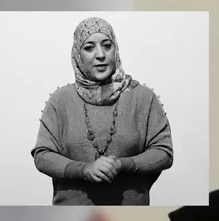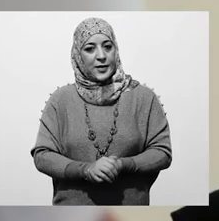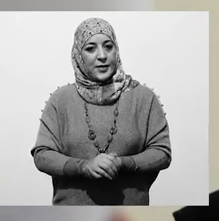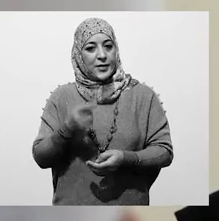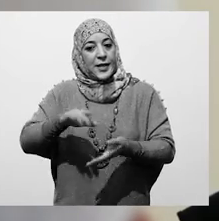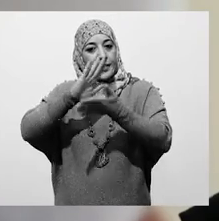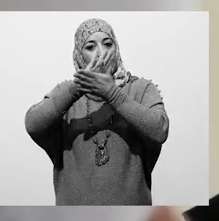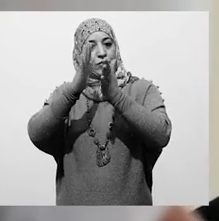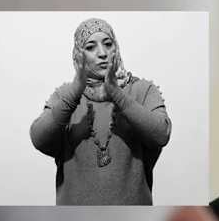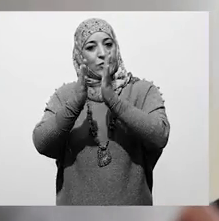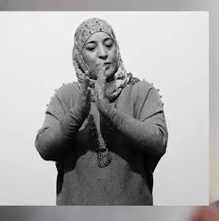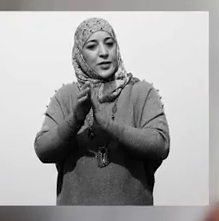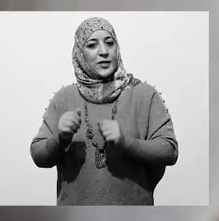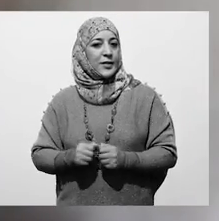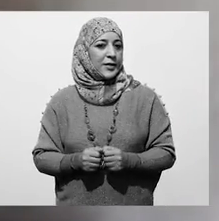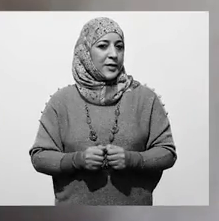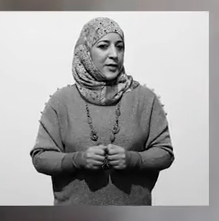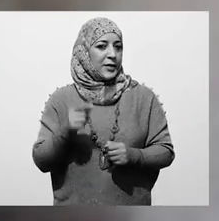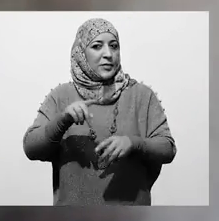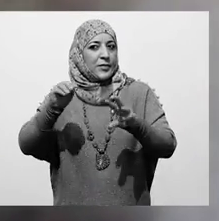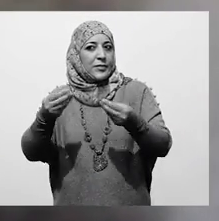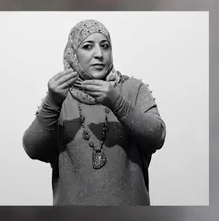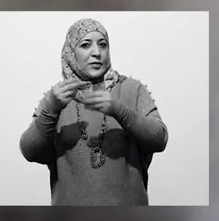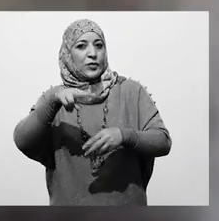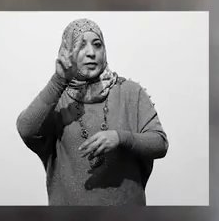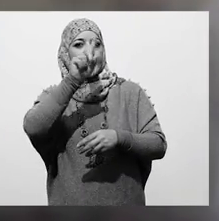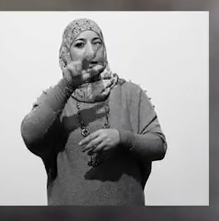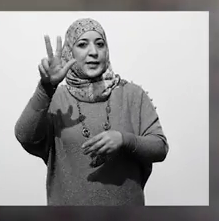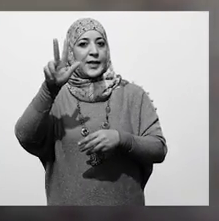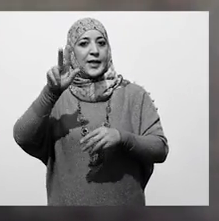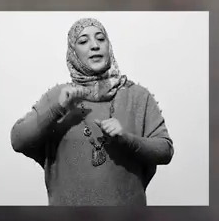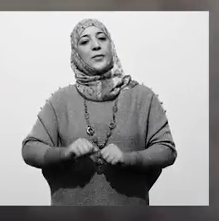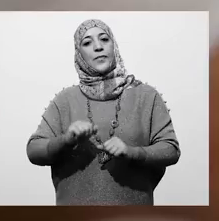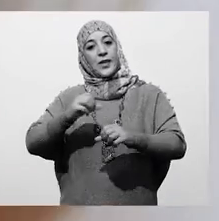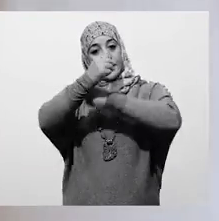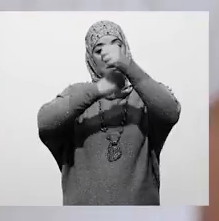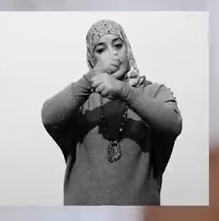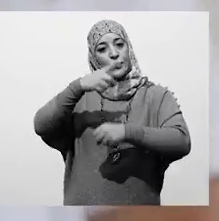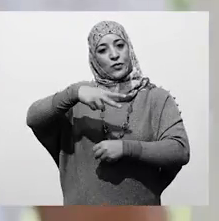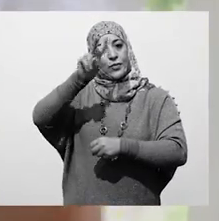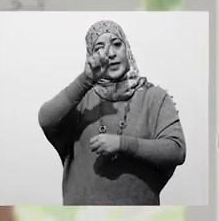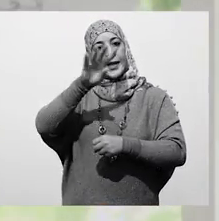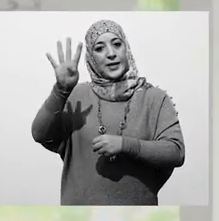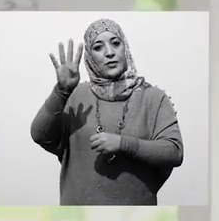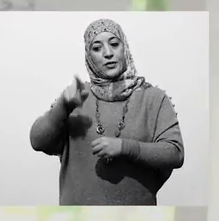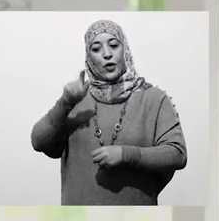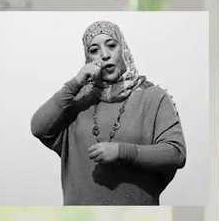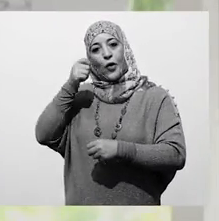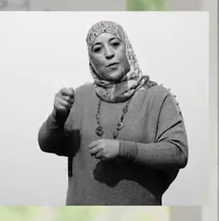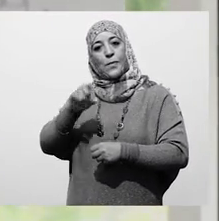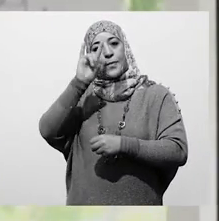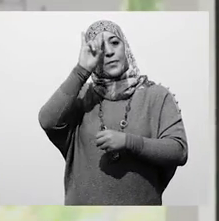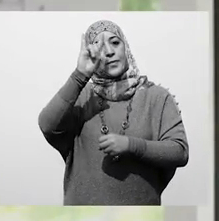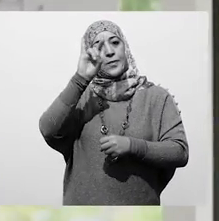l'association ennour aînés en 2013 en 2014 hicham bakr à dire devient